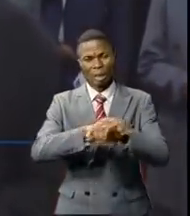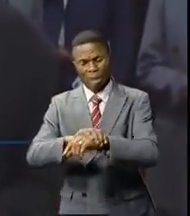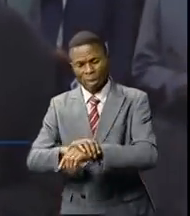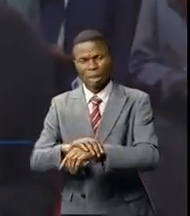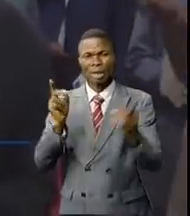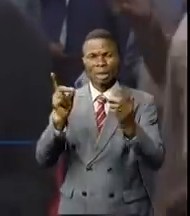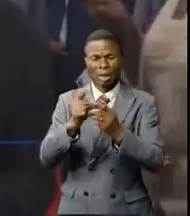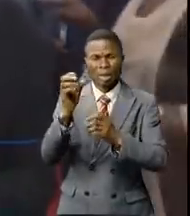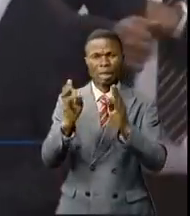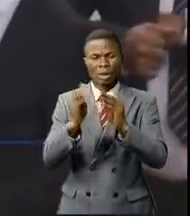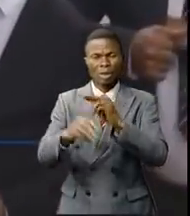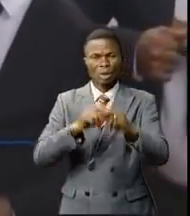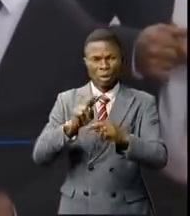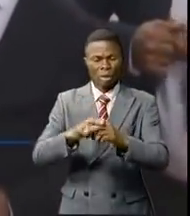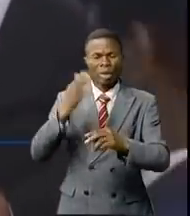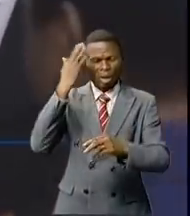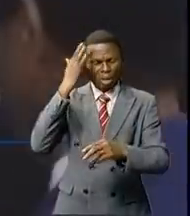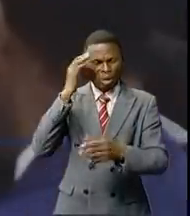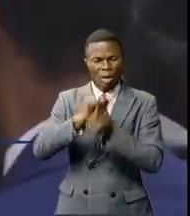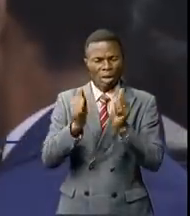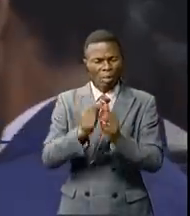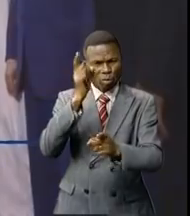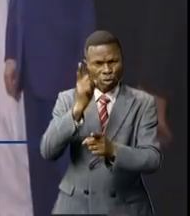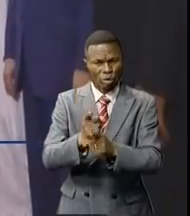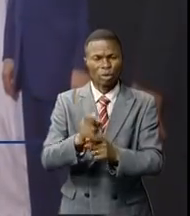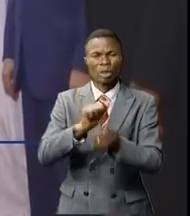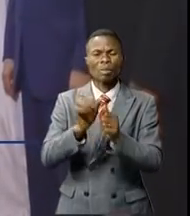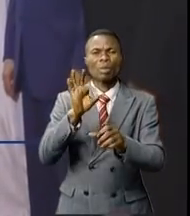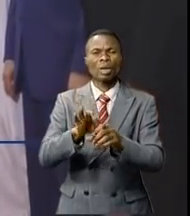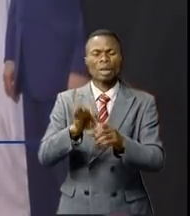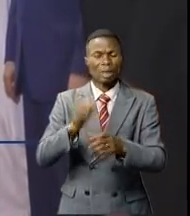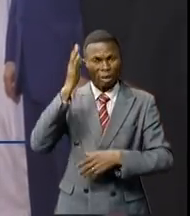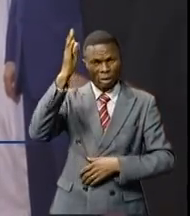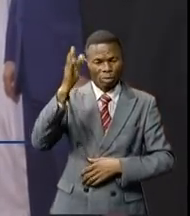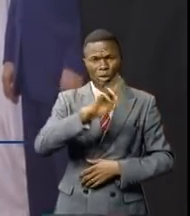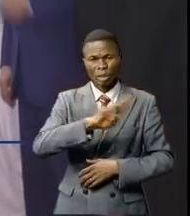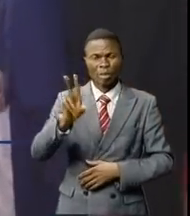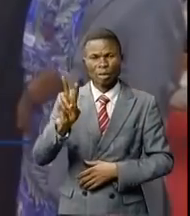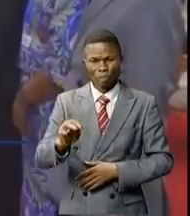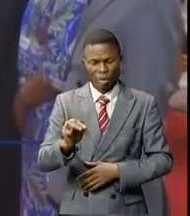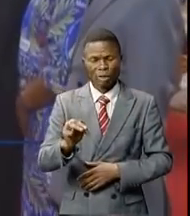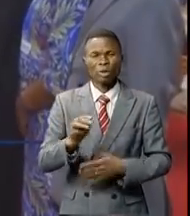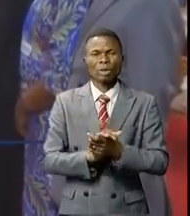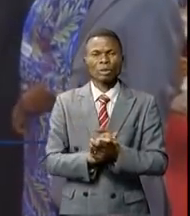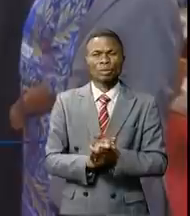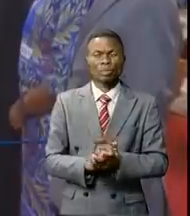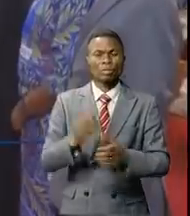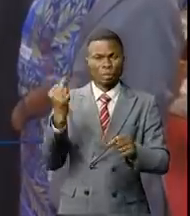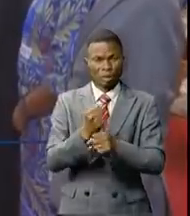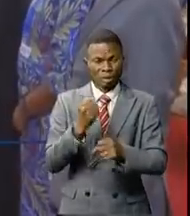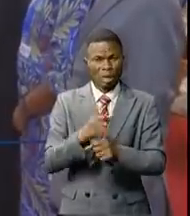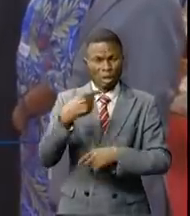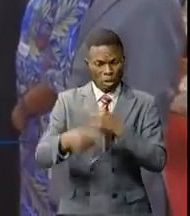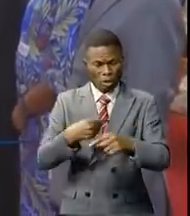à la source auprès du bureau de l'assemblée nationale avec christophe baudot coderre point bas en tête ces processus qui commence